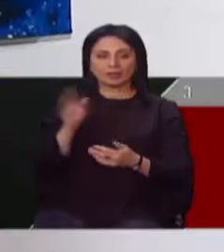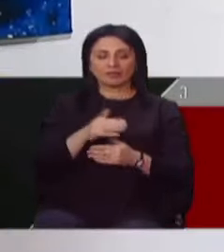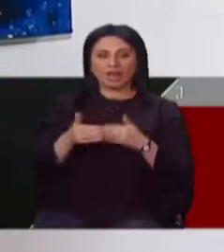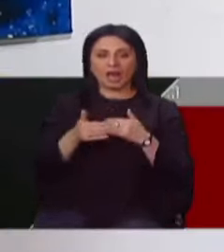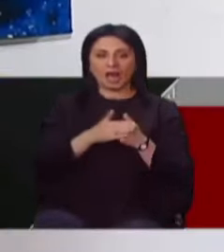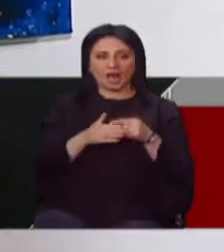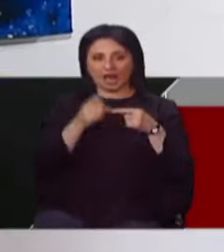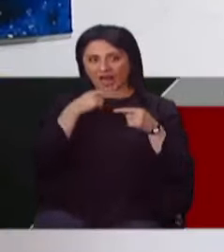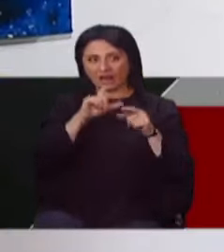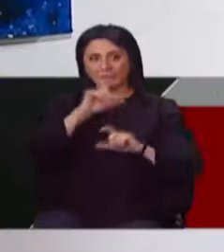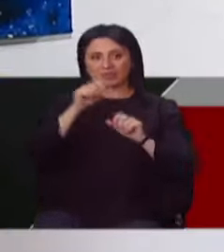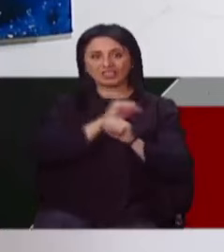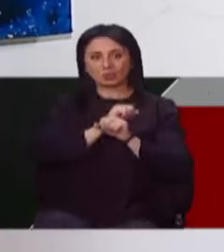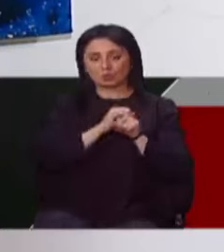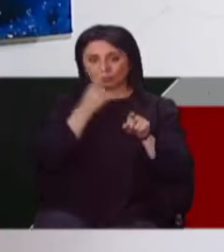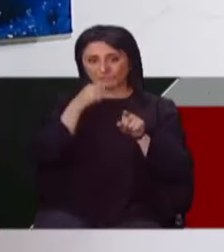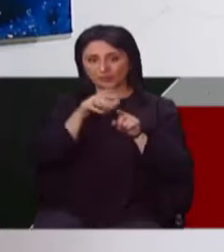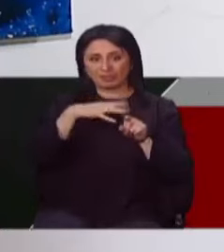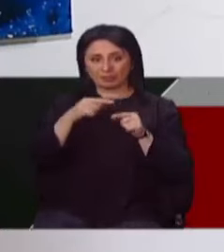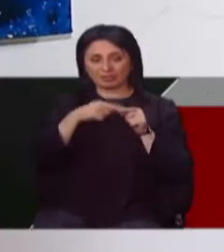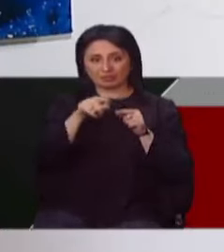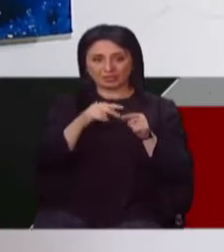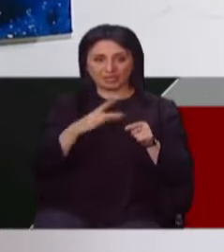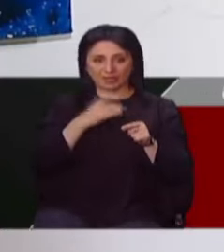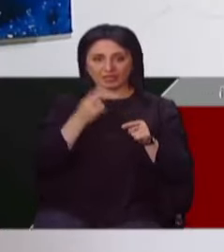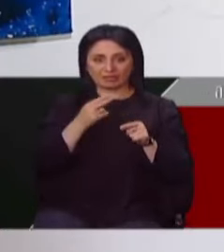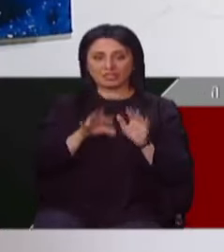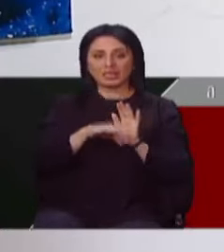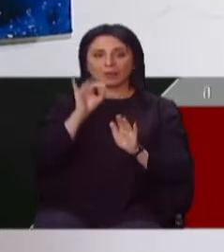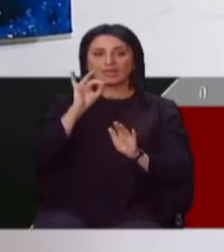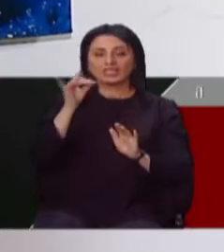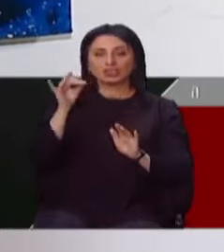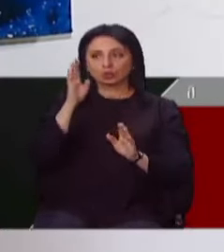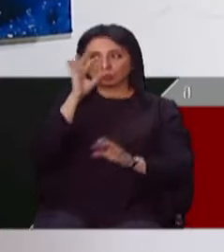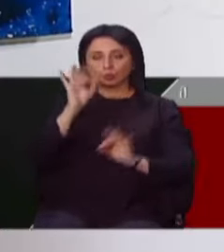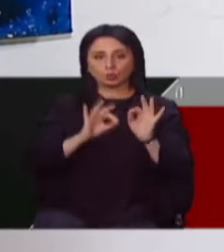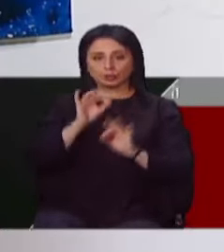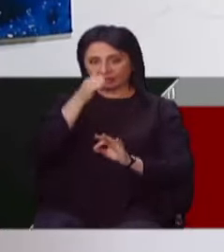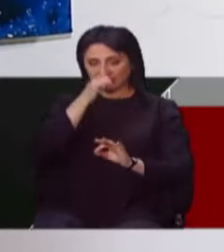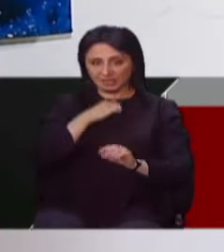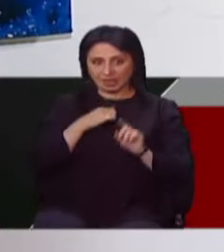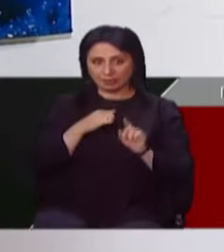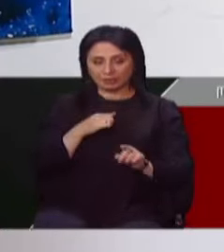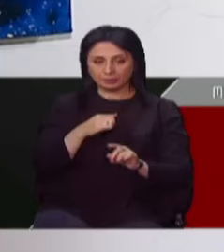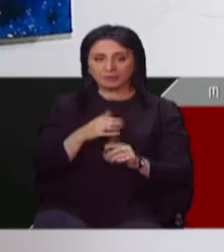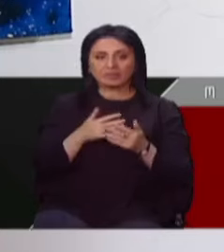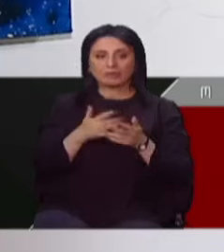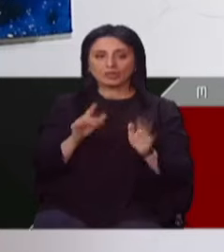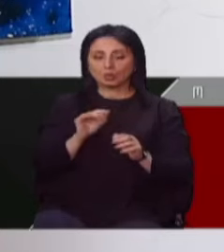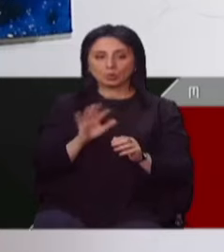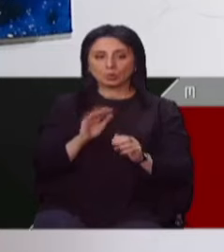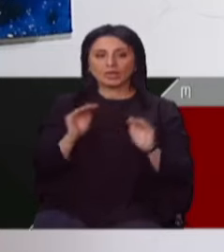ახლოს მდებარე მთის კურორტი თბილისთან ახლოს, გამორჩეულია თავისი ისტორიული და ბუნებრივი ძეგლებით. მეტი თუ